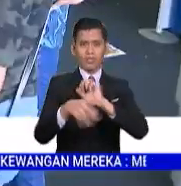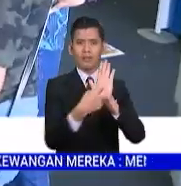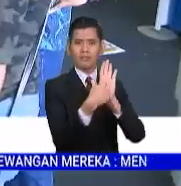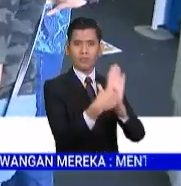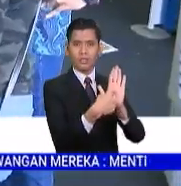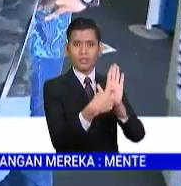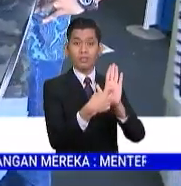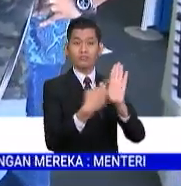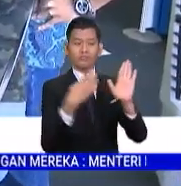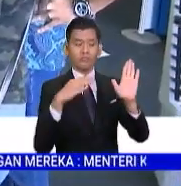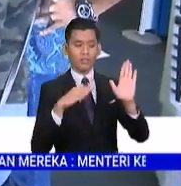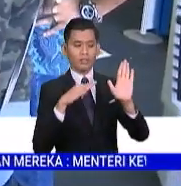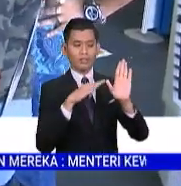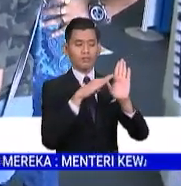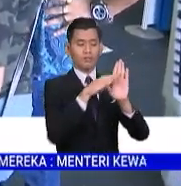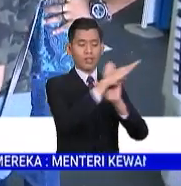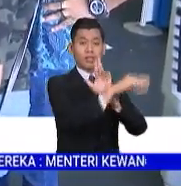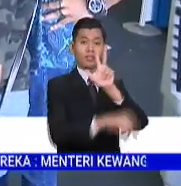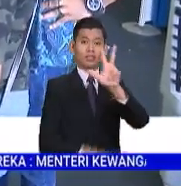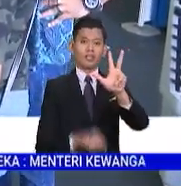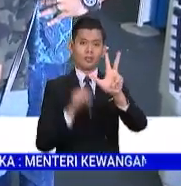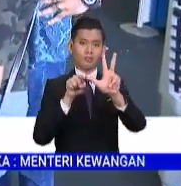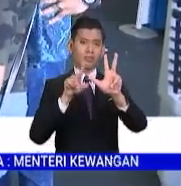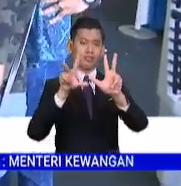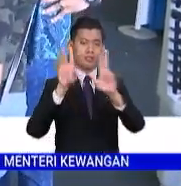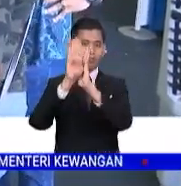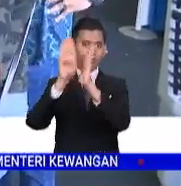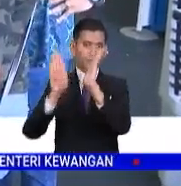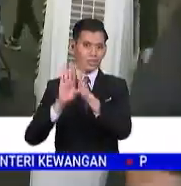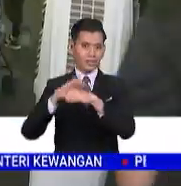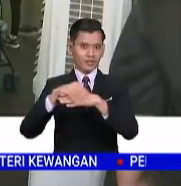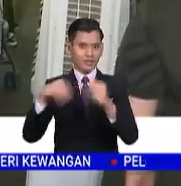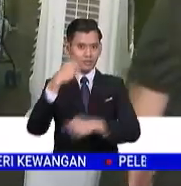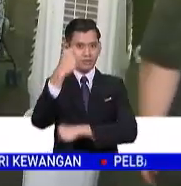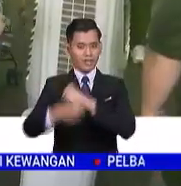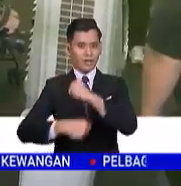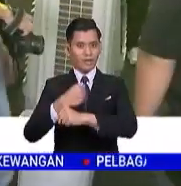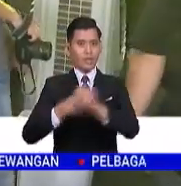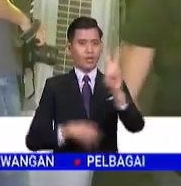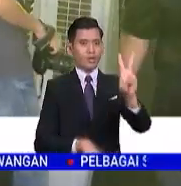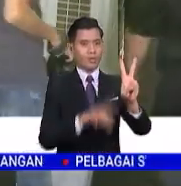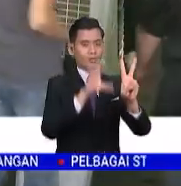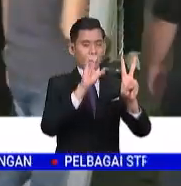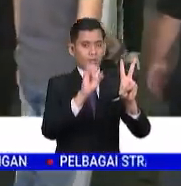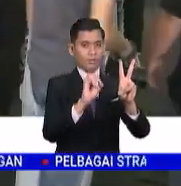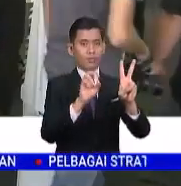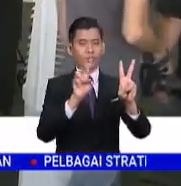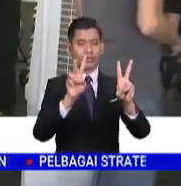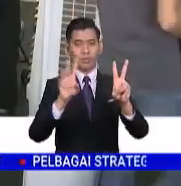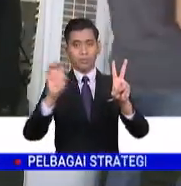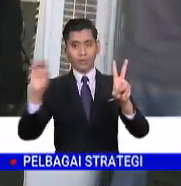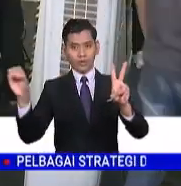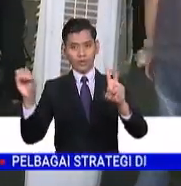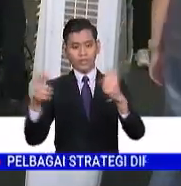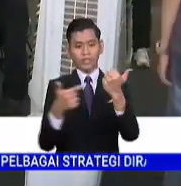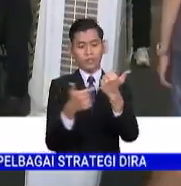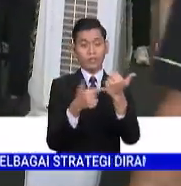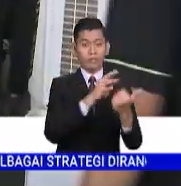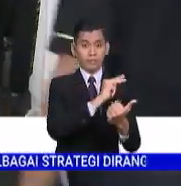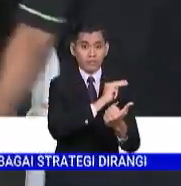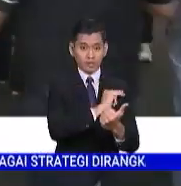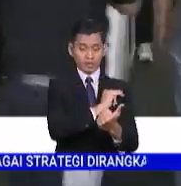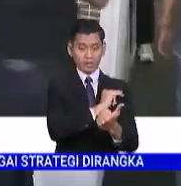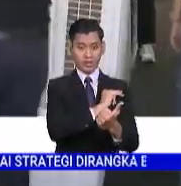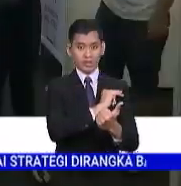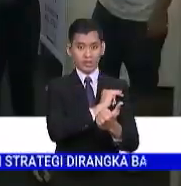menyaksikan peningkatan sebanyak RM3.3 bilion pada tahun lalu. Timbalan Menteri Perdagangan Dalam Negeri dan